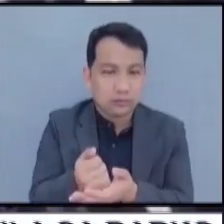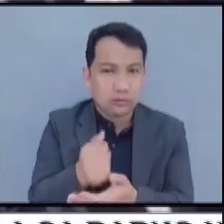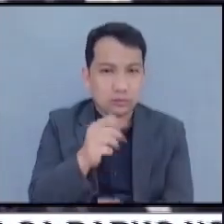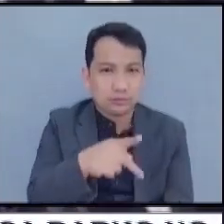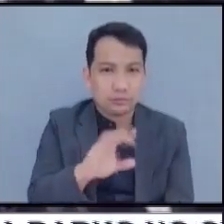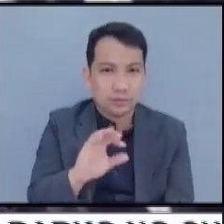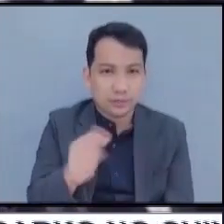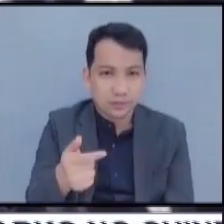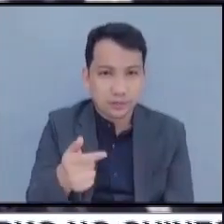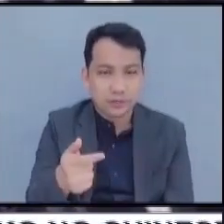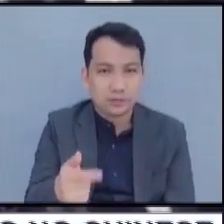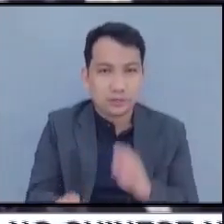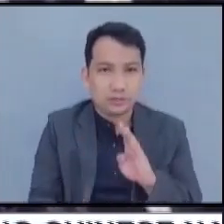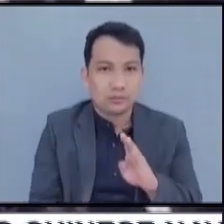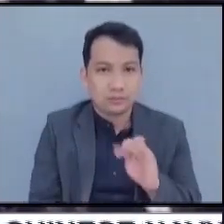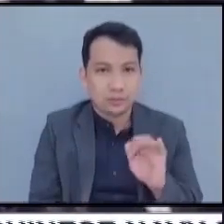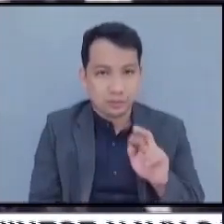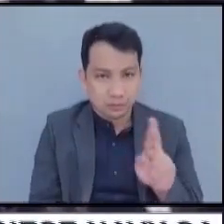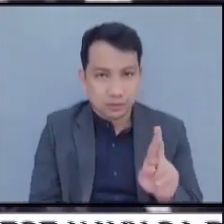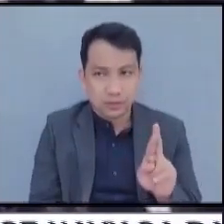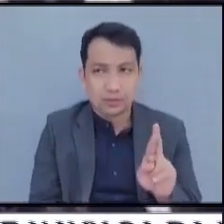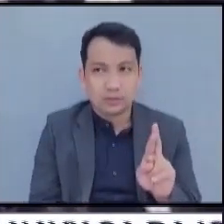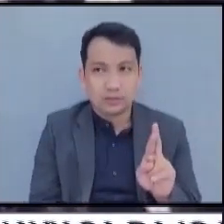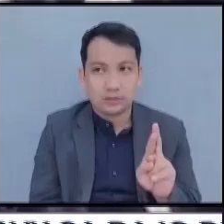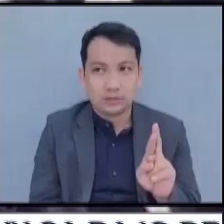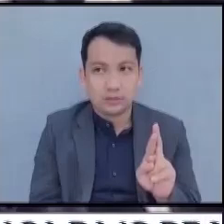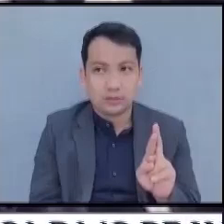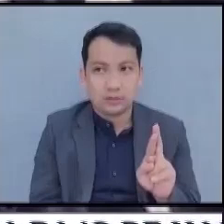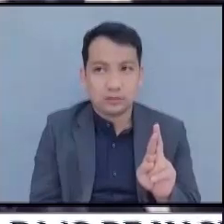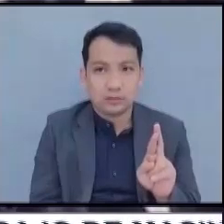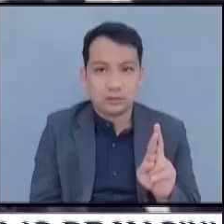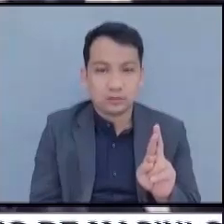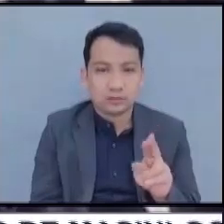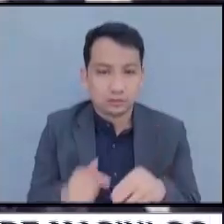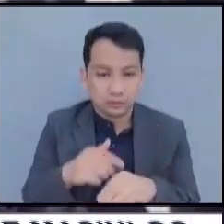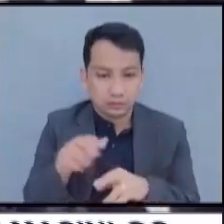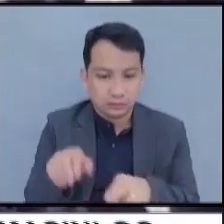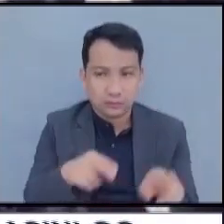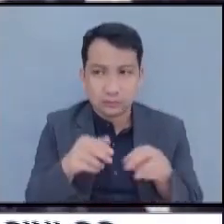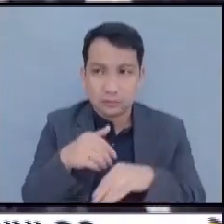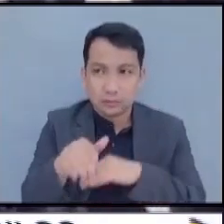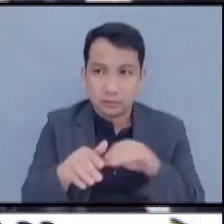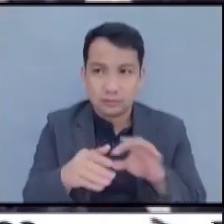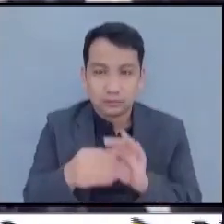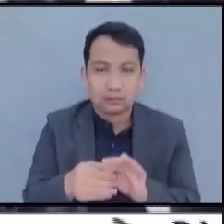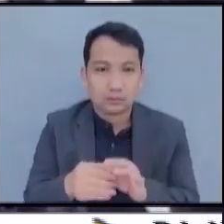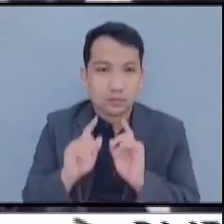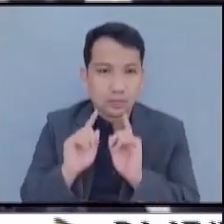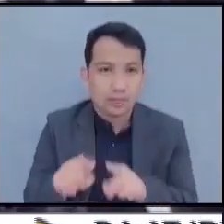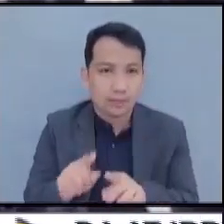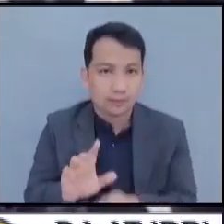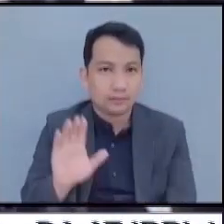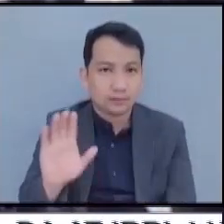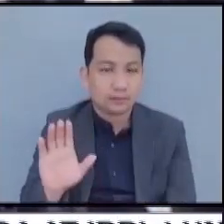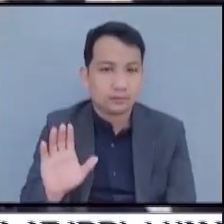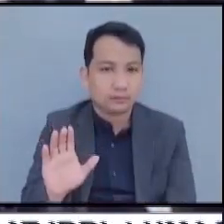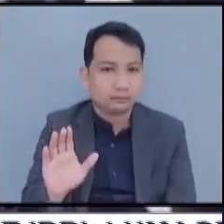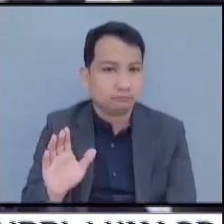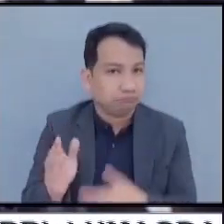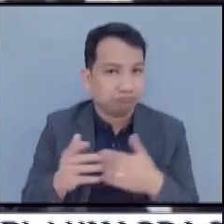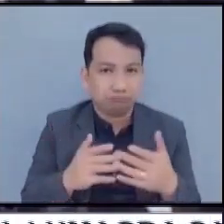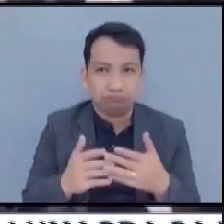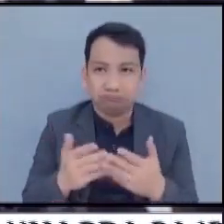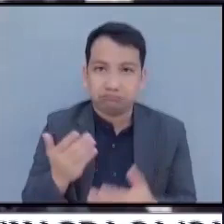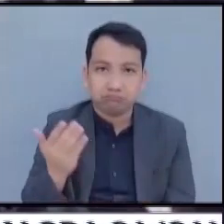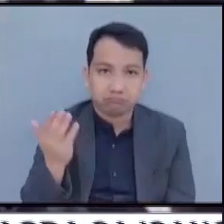and the Bureau of Fisheries and Aquatic Resources to have this rotational deployment. This is in response with what had happened nito